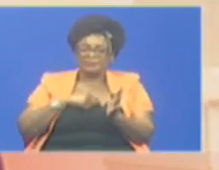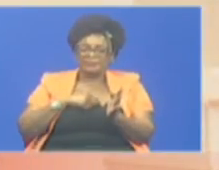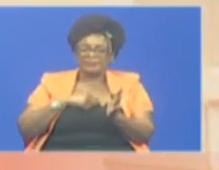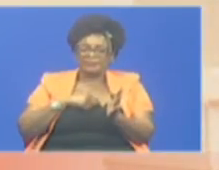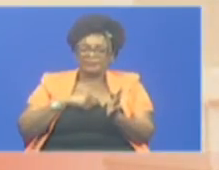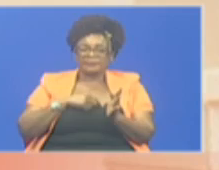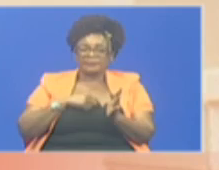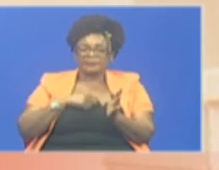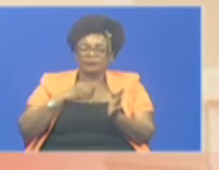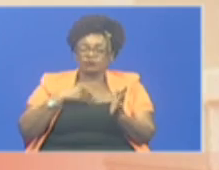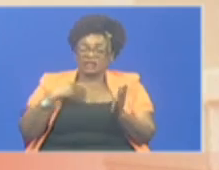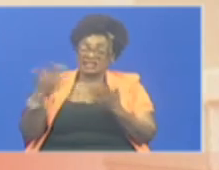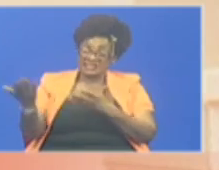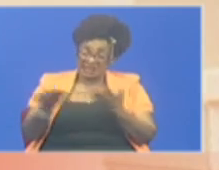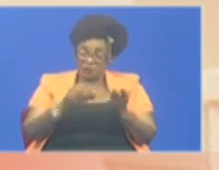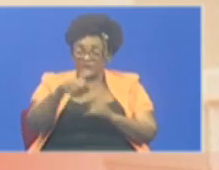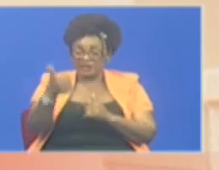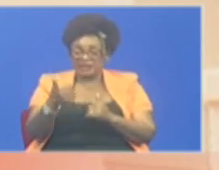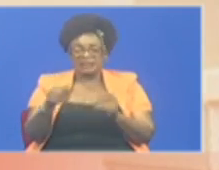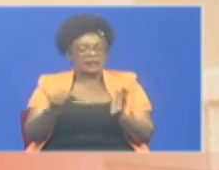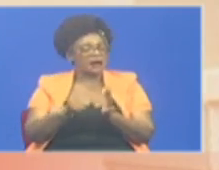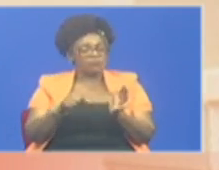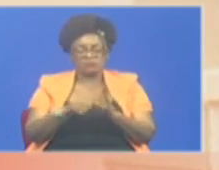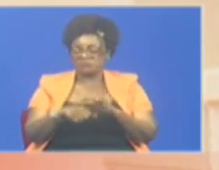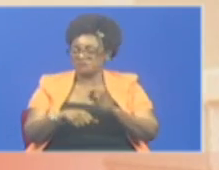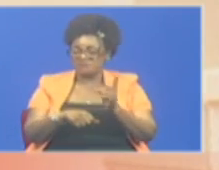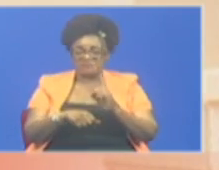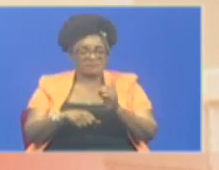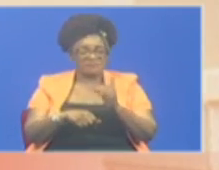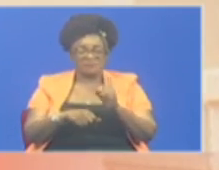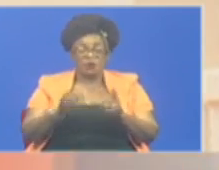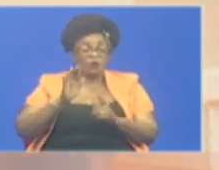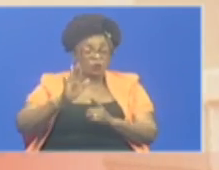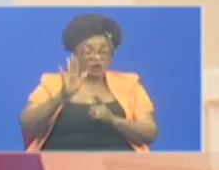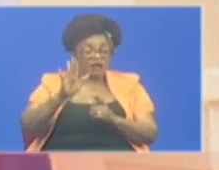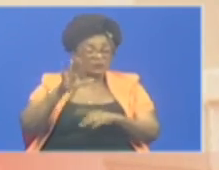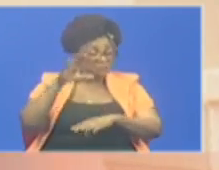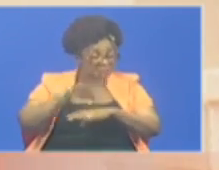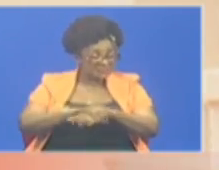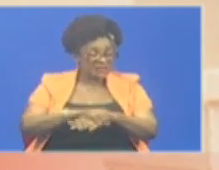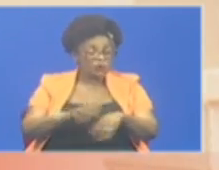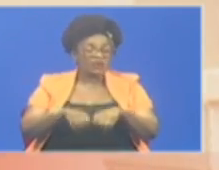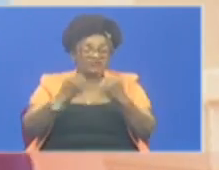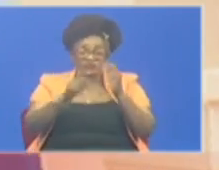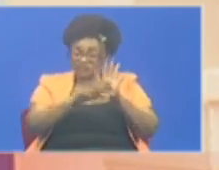tutaletea taabu wengine. Na wale ambao watapatikana wakivunja sheria,